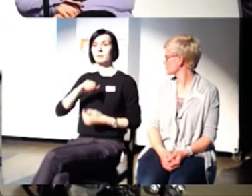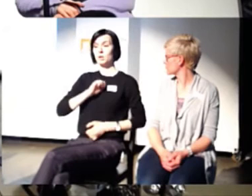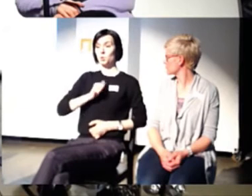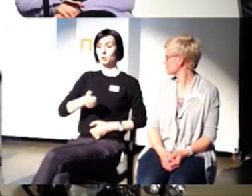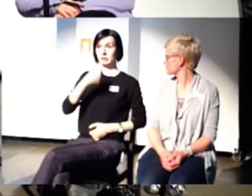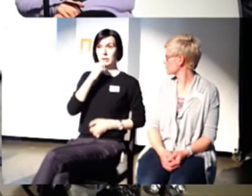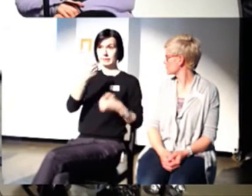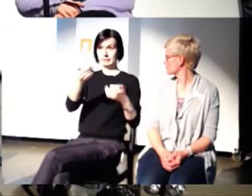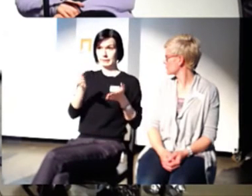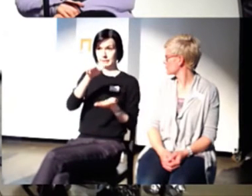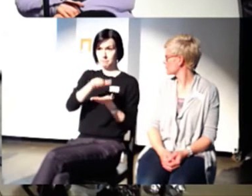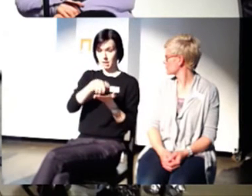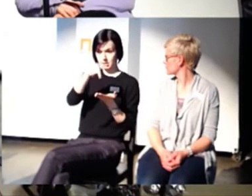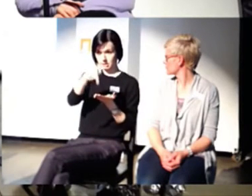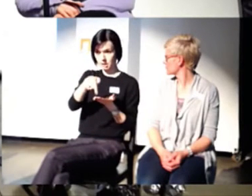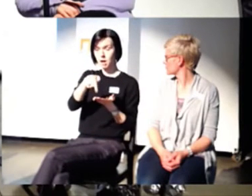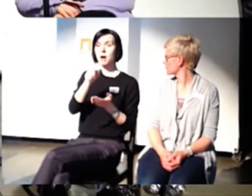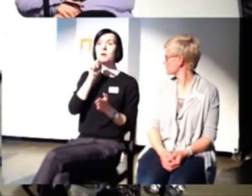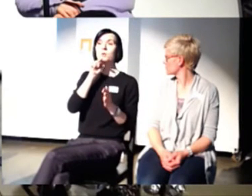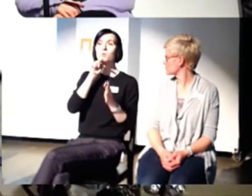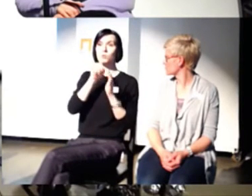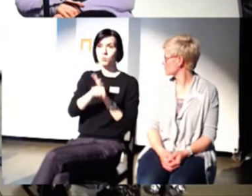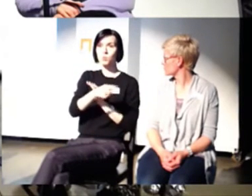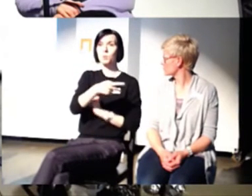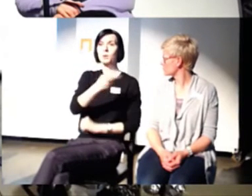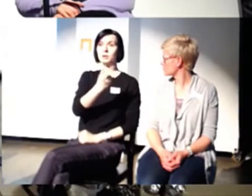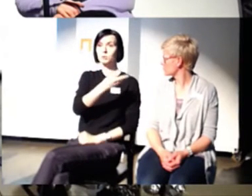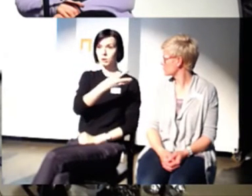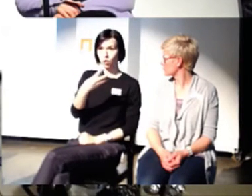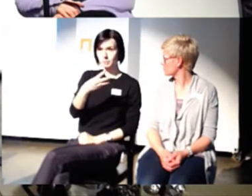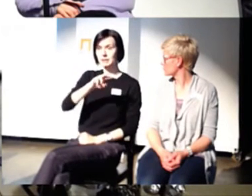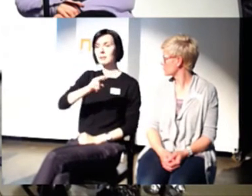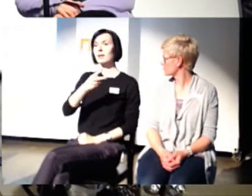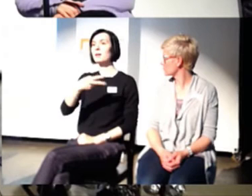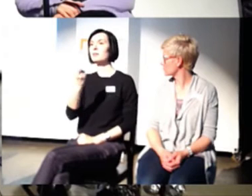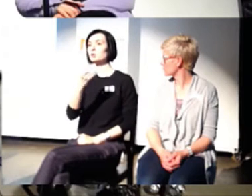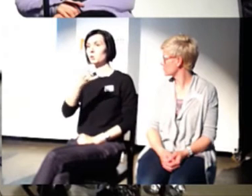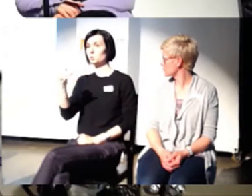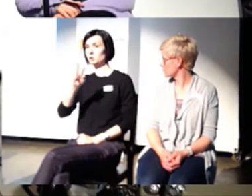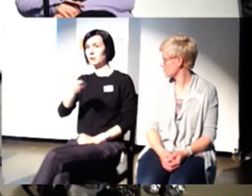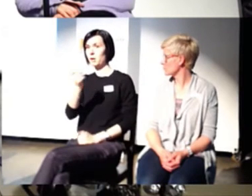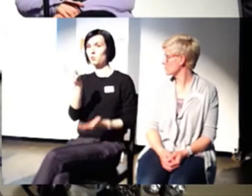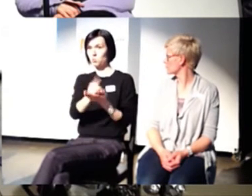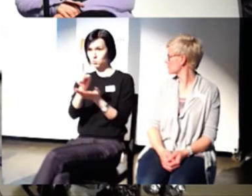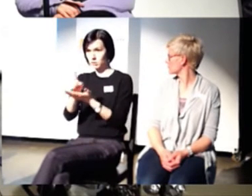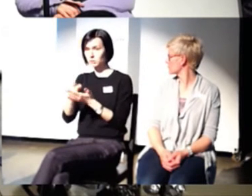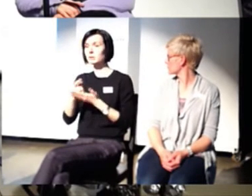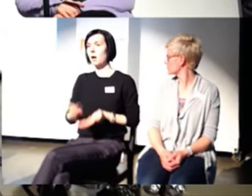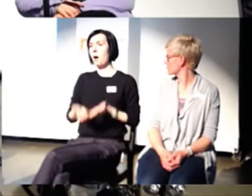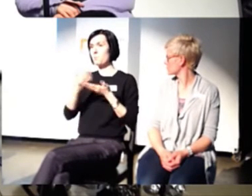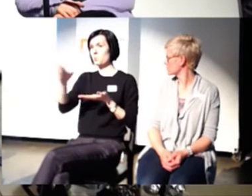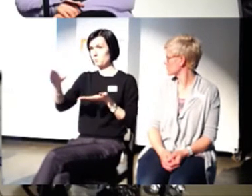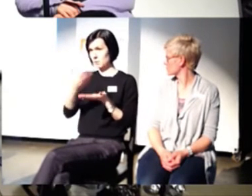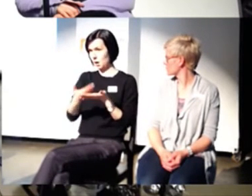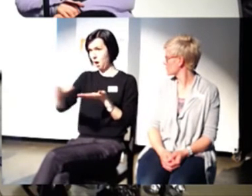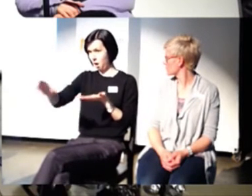Yksilöresidenssipaikan kuuluu 2300 tai 2600 euroa kuukausiapuraha. Se apuraha